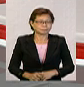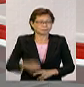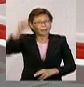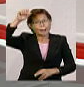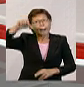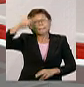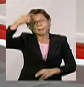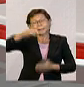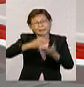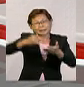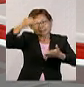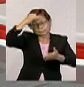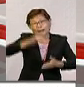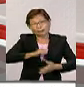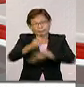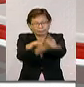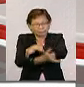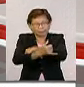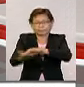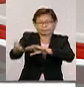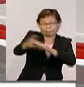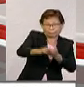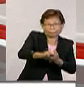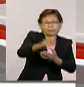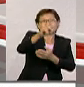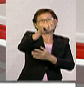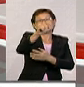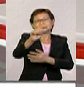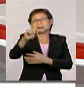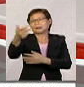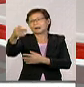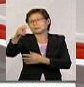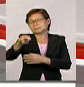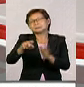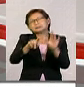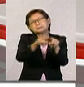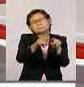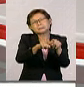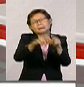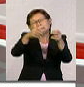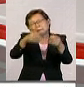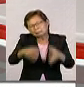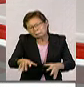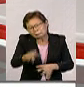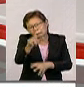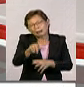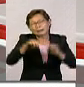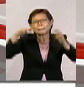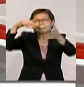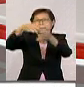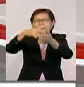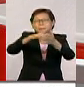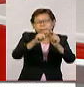Saudara, bagi ilmuan agama negara pula, pemergian Allahyarham Tan Sri Hassan ibarat hilangnya sebutir permata dalam bidang pengajian